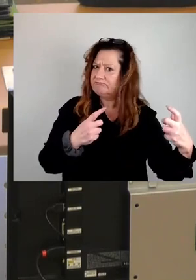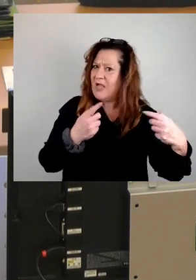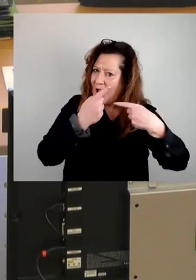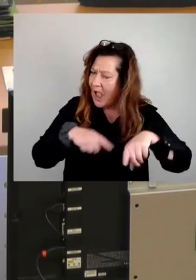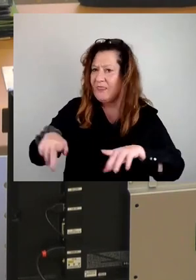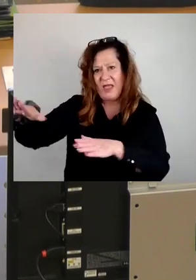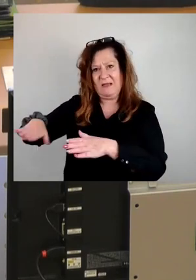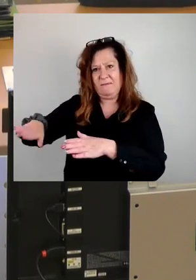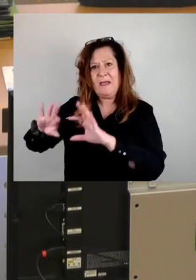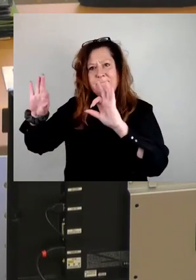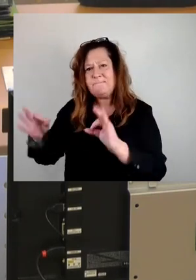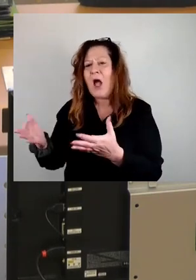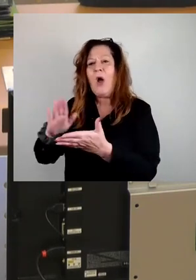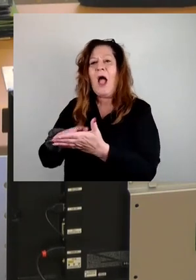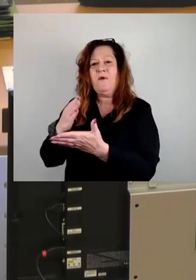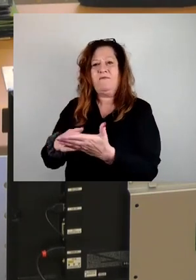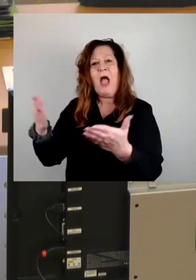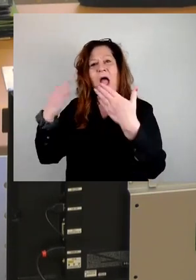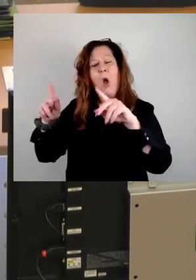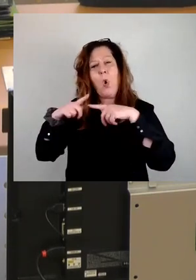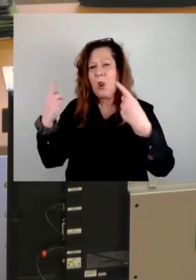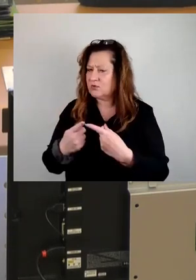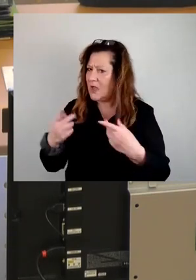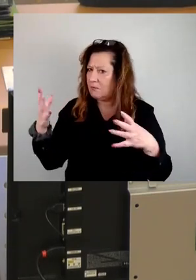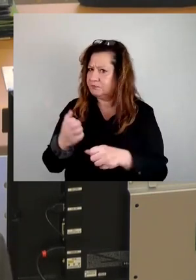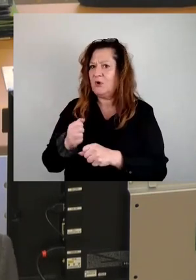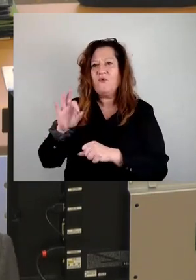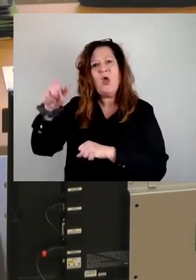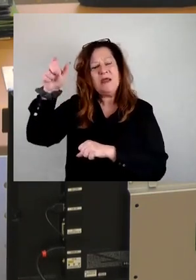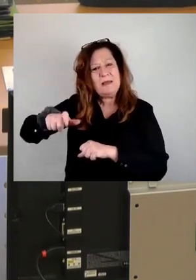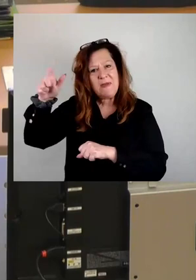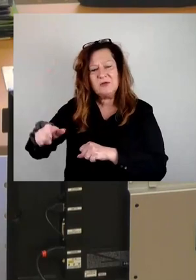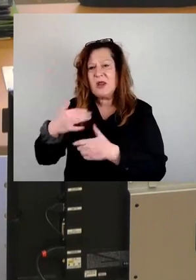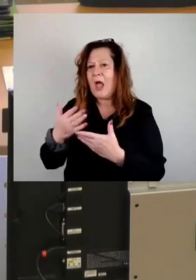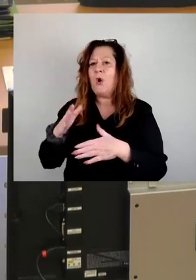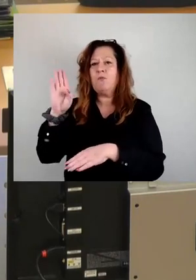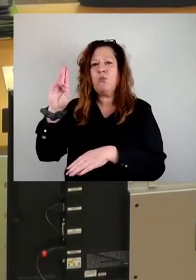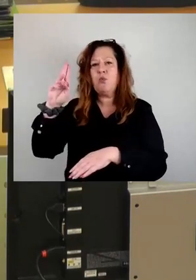schaffen Erholungsraum für die Menschen im Quartier, auch über die Buga hinaus. Danke.